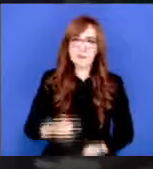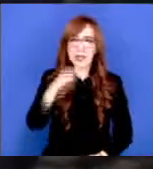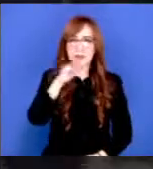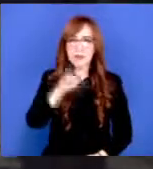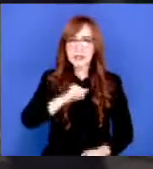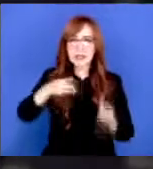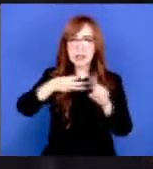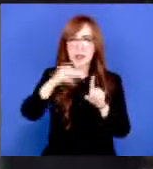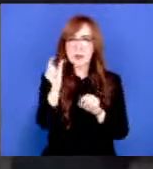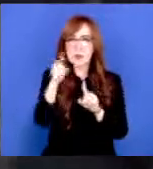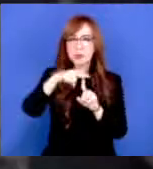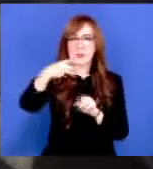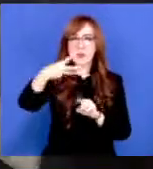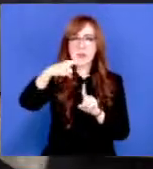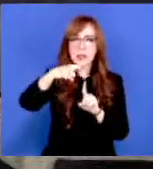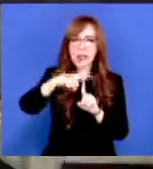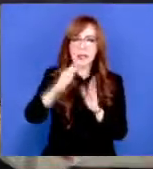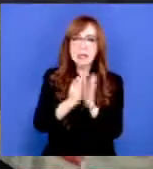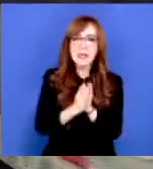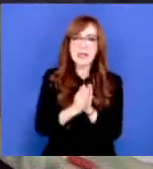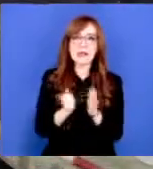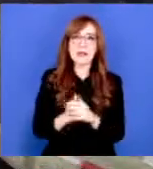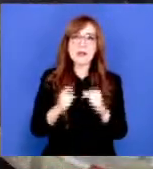Butet Kertarajasa dan Sujiwo Tejo.